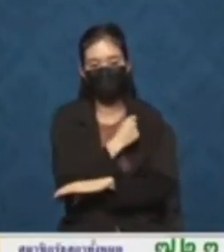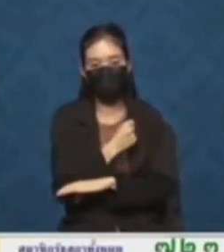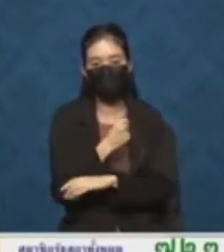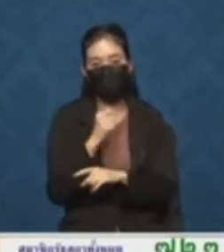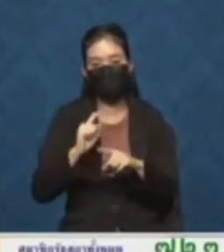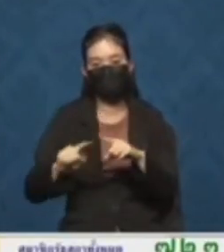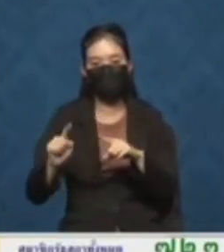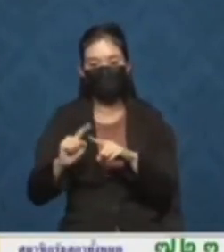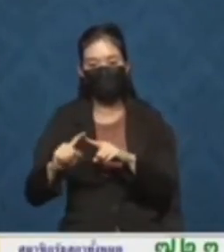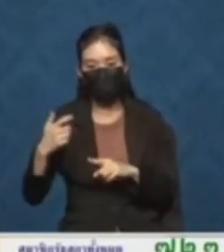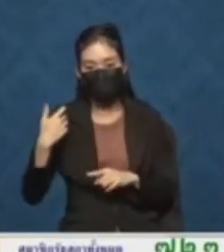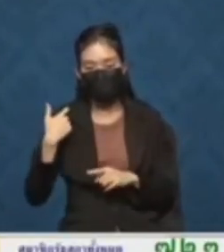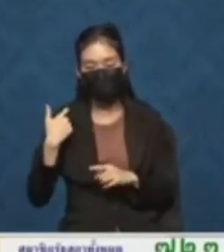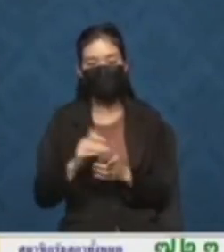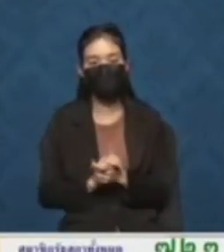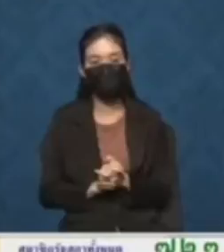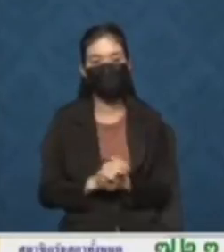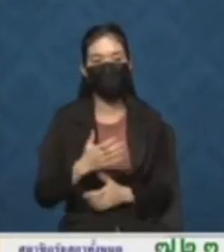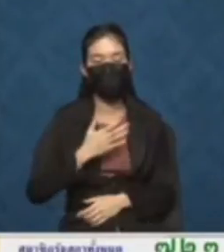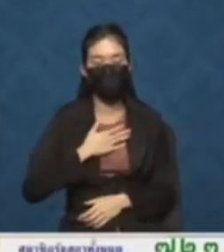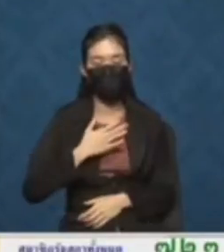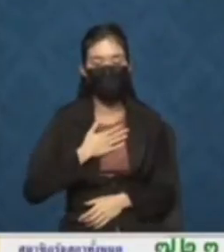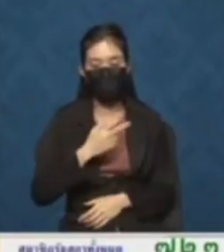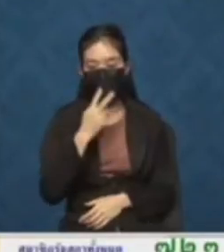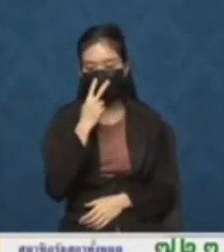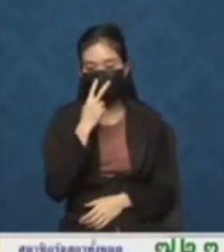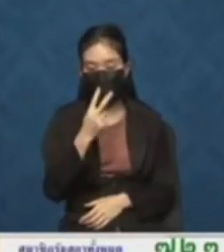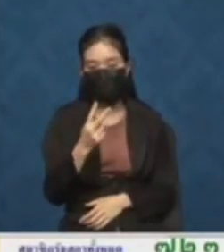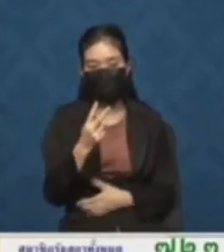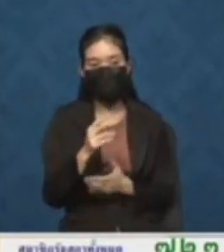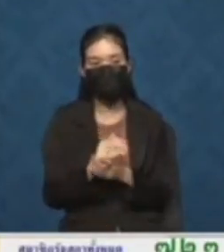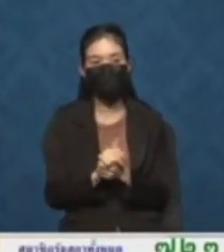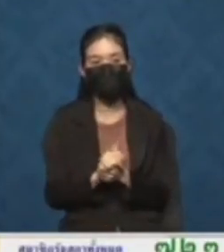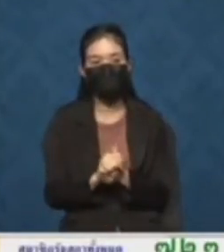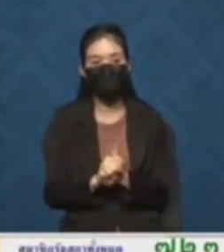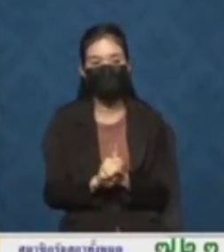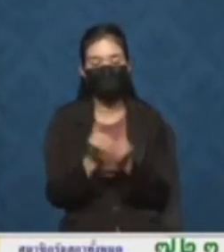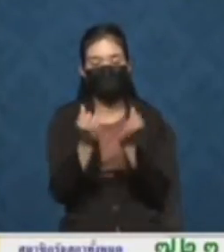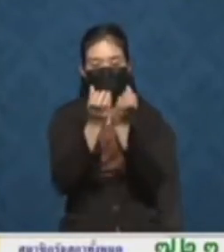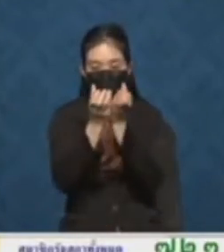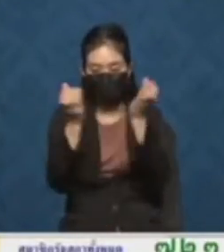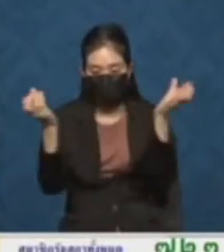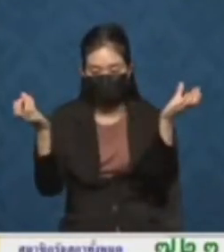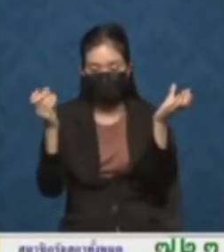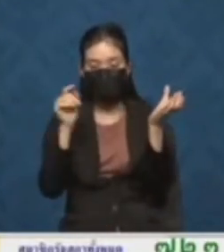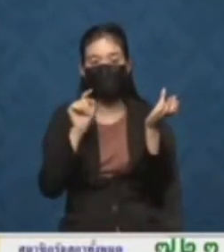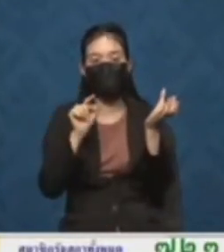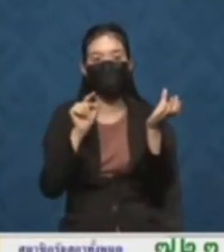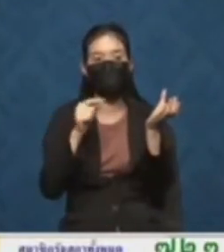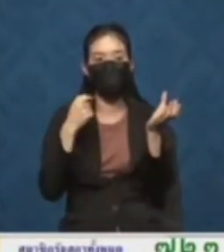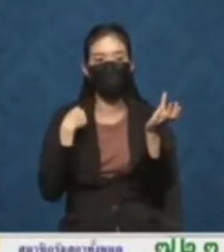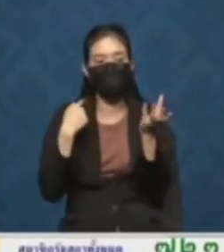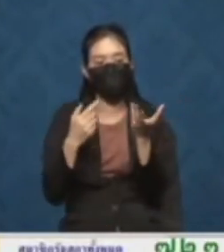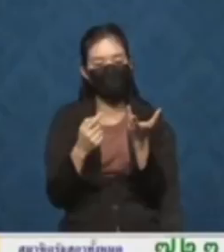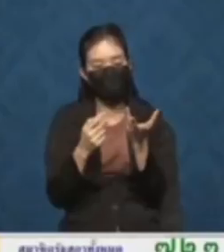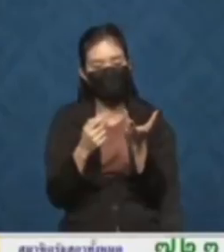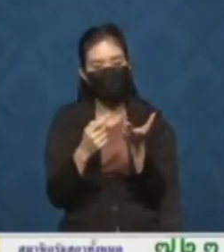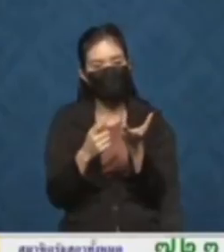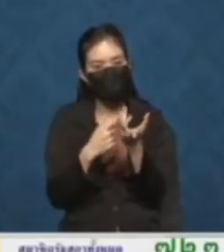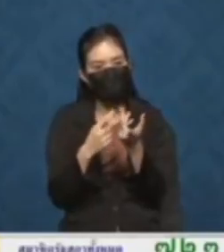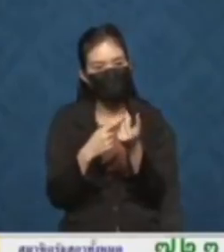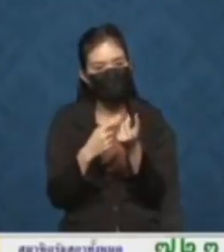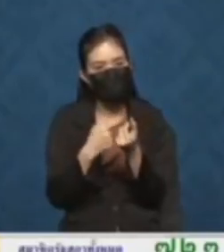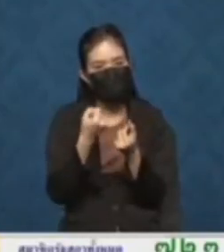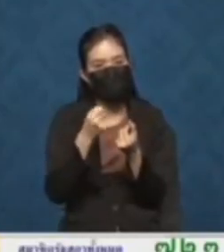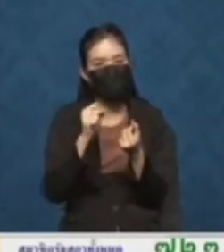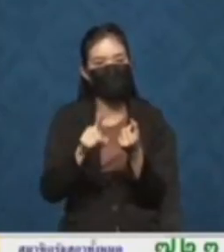ทนผมไปค้นดูนะครับรัฐธรรมนูญประเทศไทยเนี่ย11ฉบับ